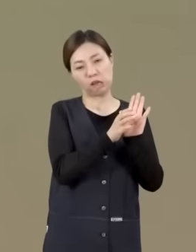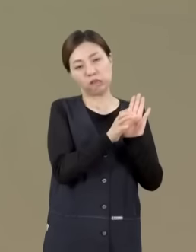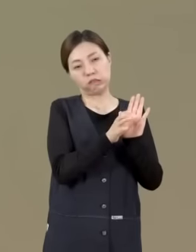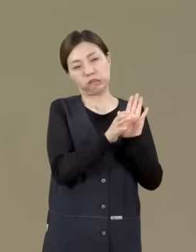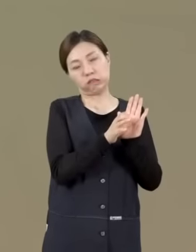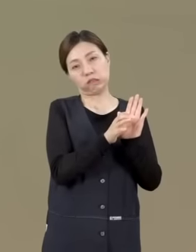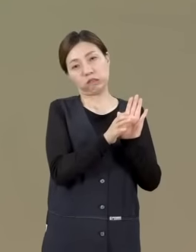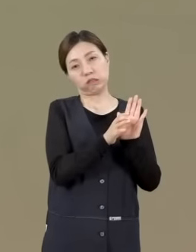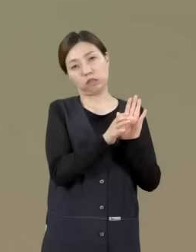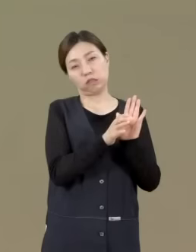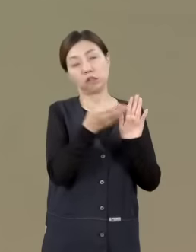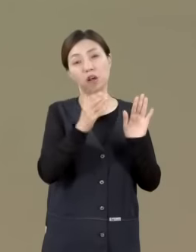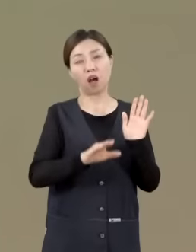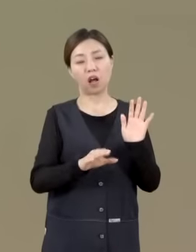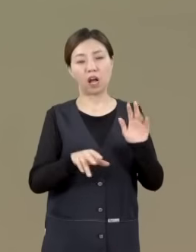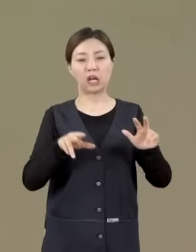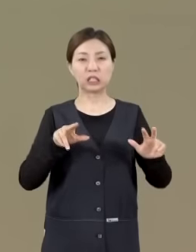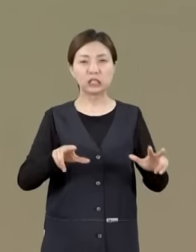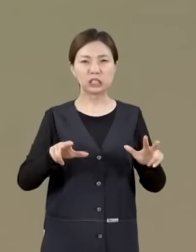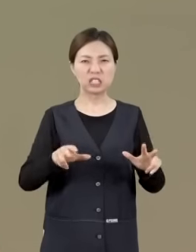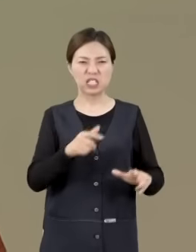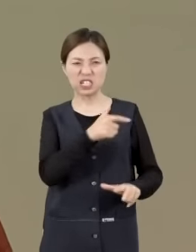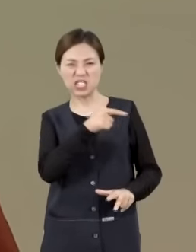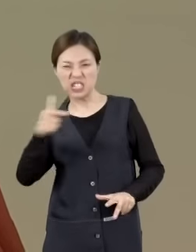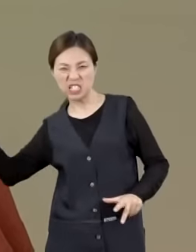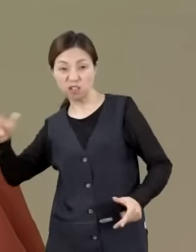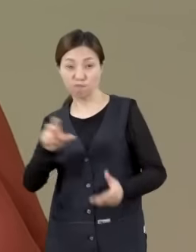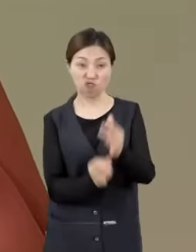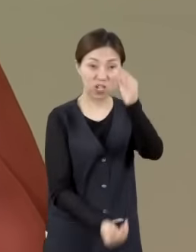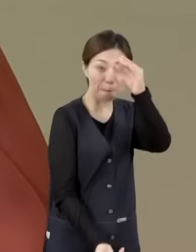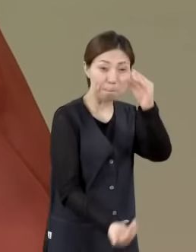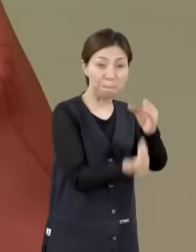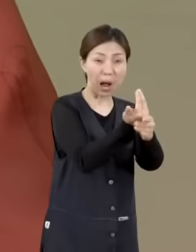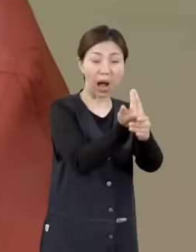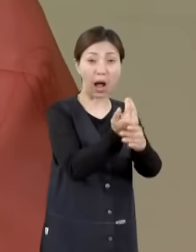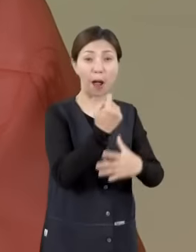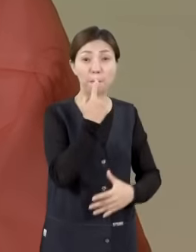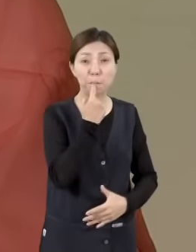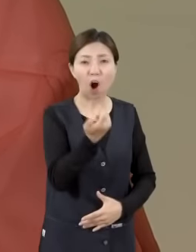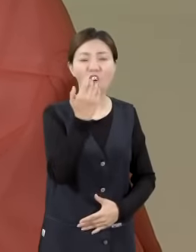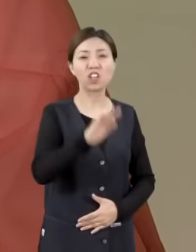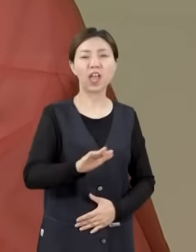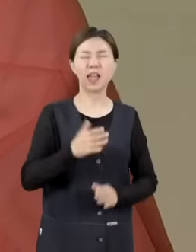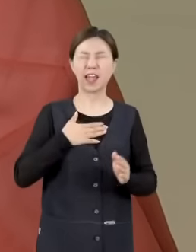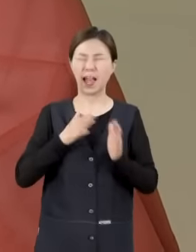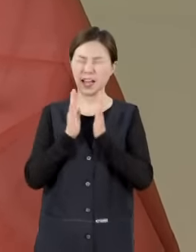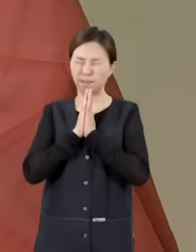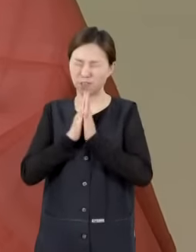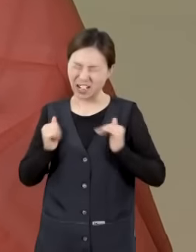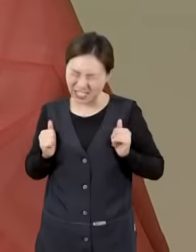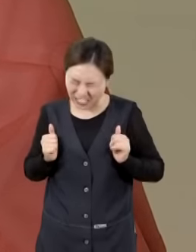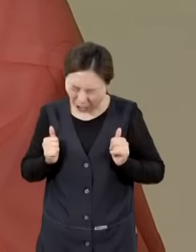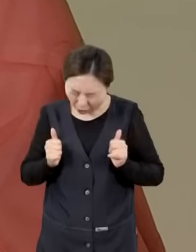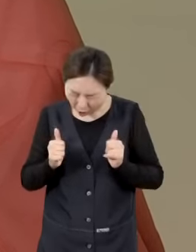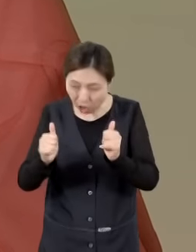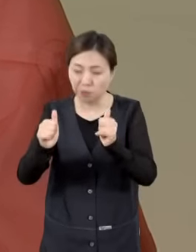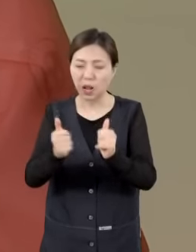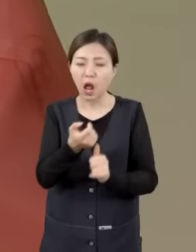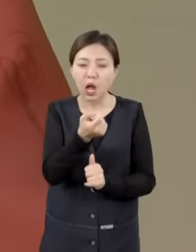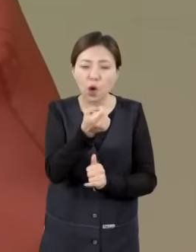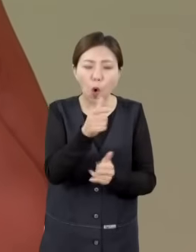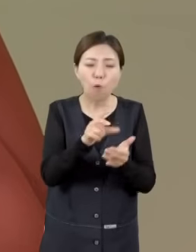두꺼운데 크게 받을 걸 지금 작게 받고 있구나 크게 받을